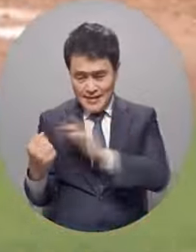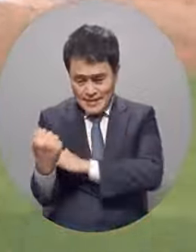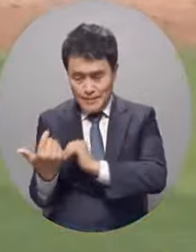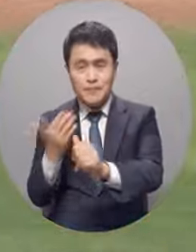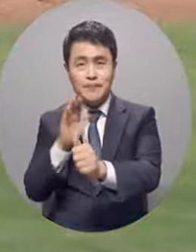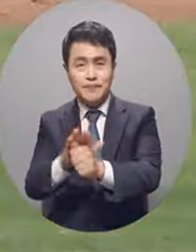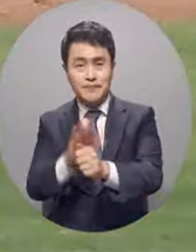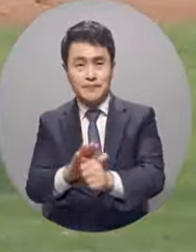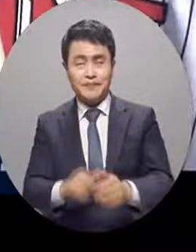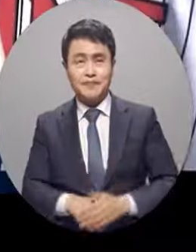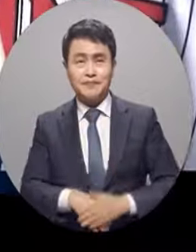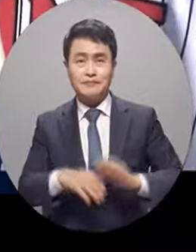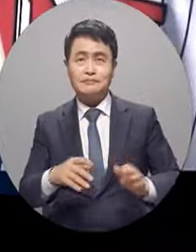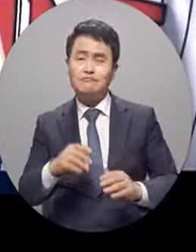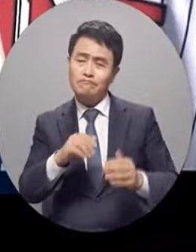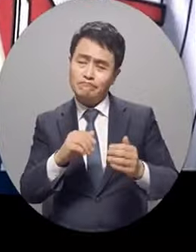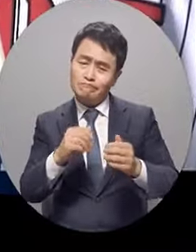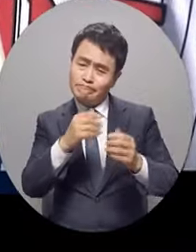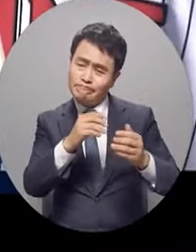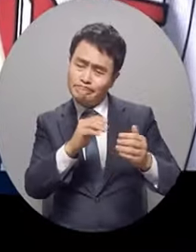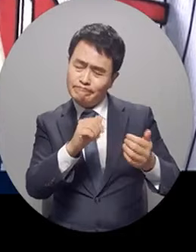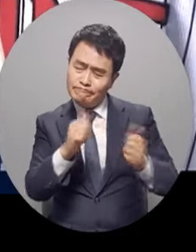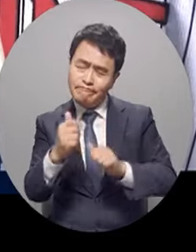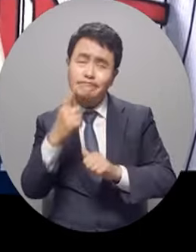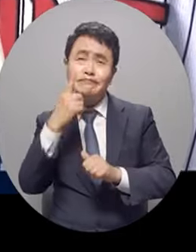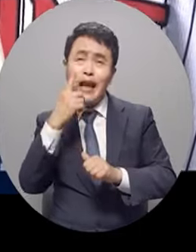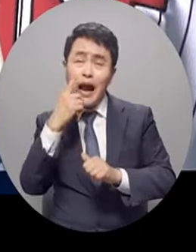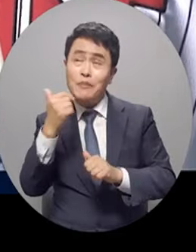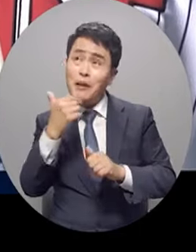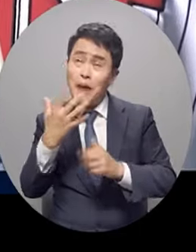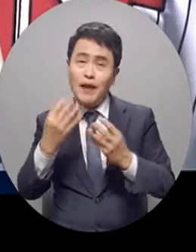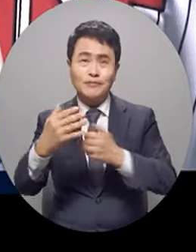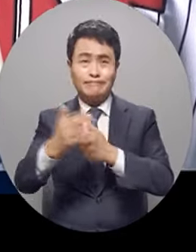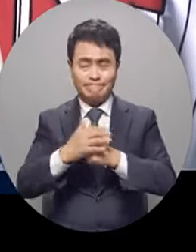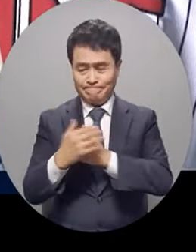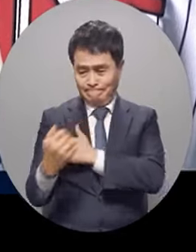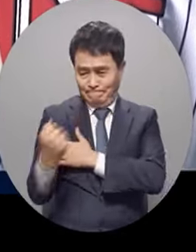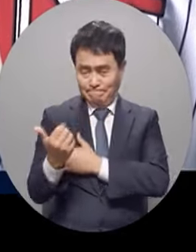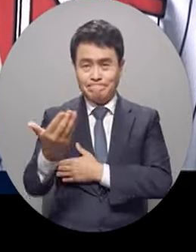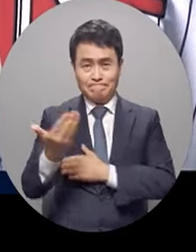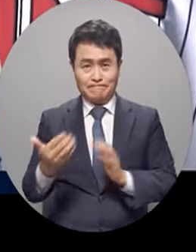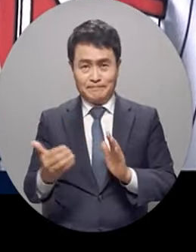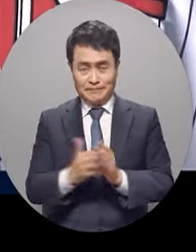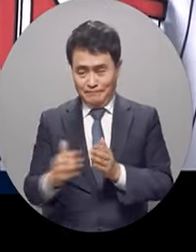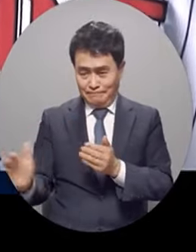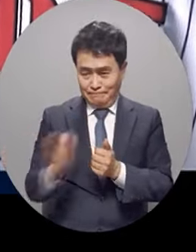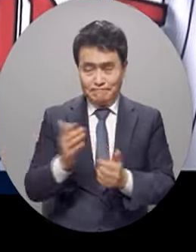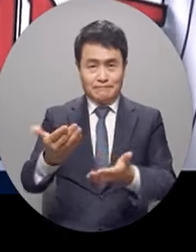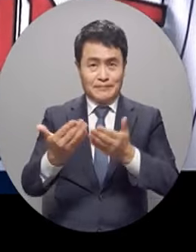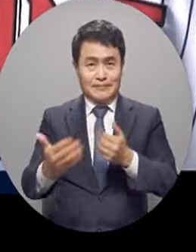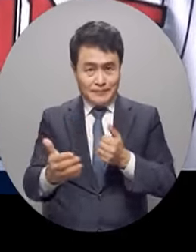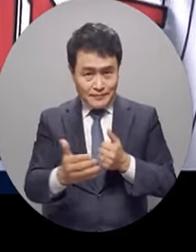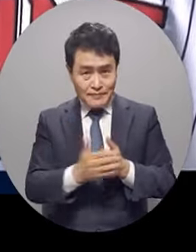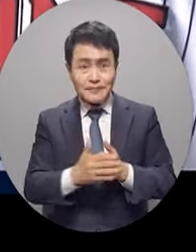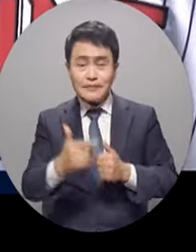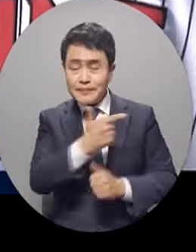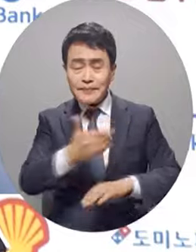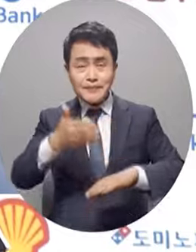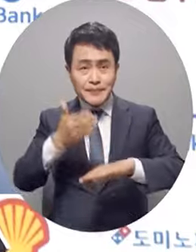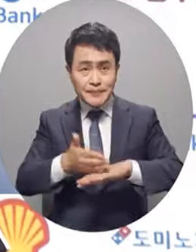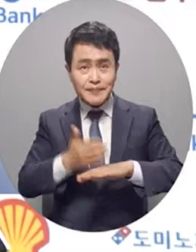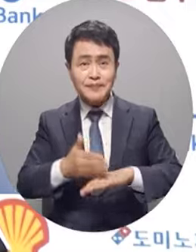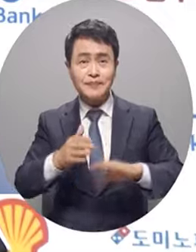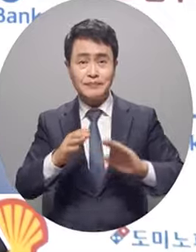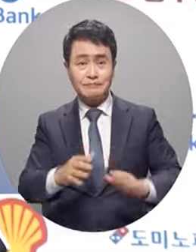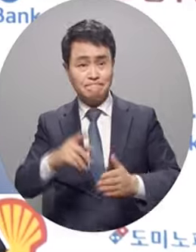보탰습니다. 돌아가신 아버지가 많이 도와주실 거다라고 힘도 많이 주고 격려도 많이 해주셔가지고 너무 감사하고